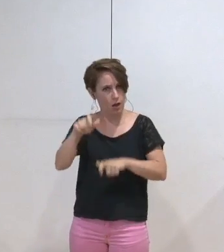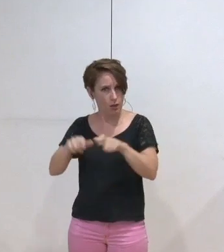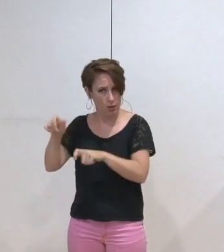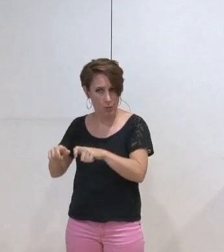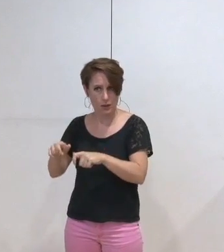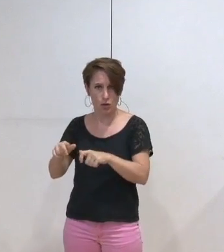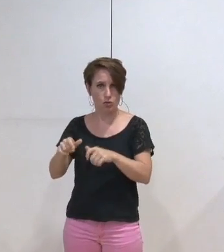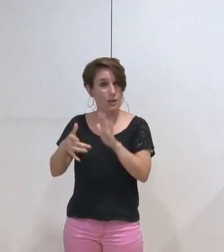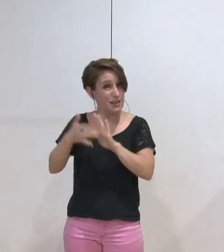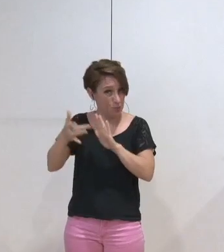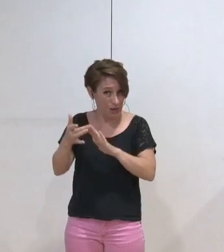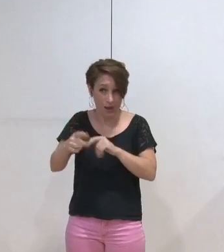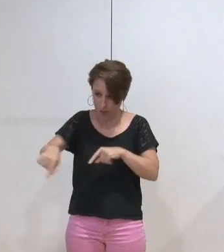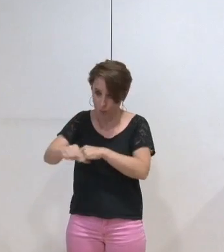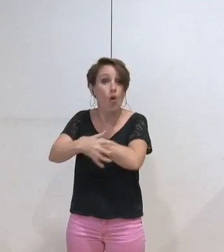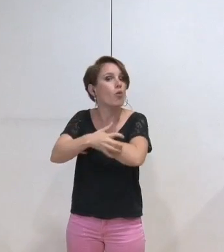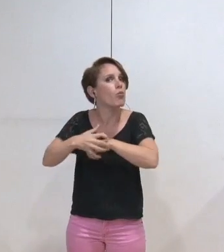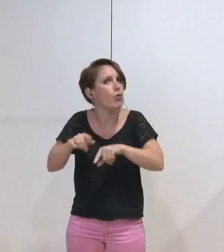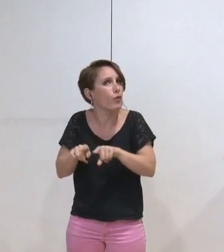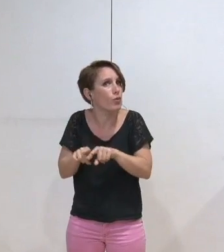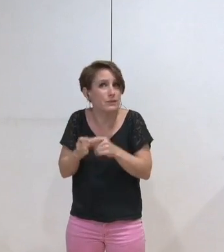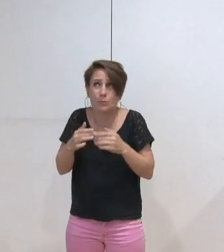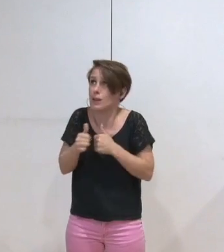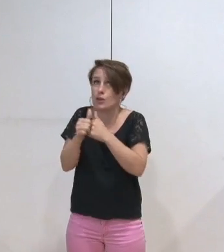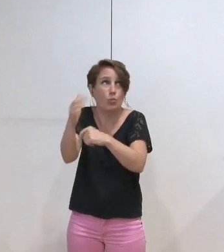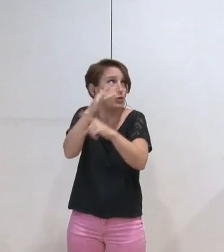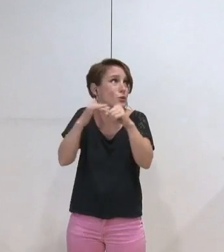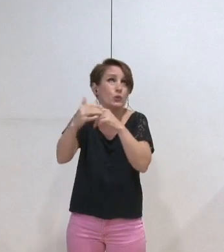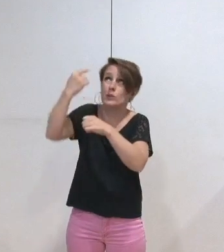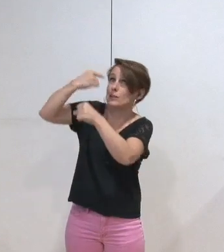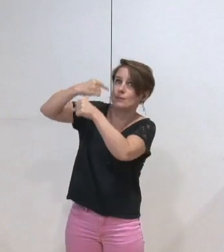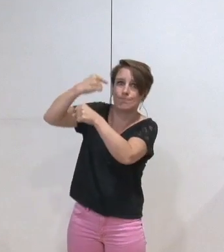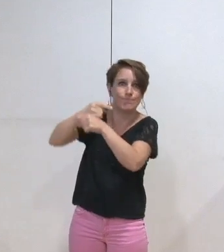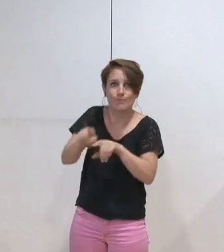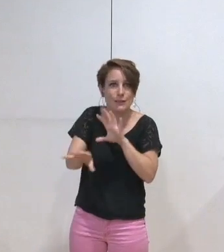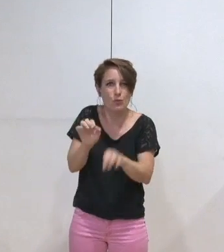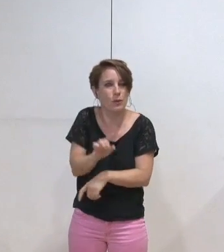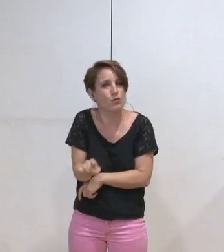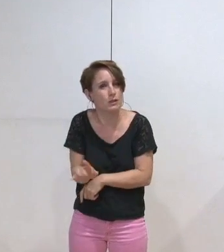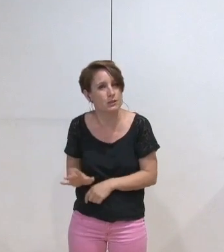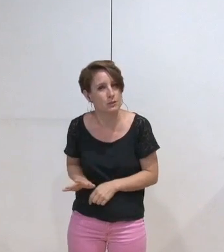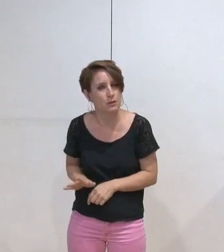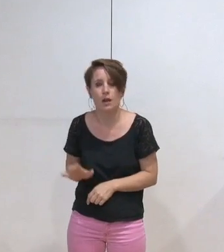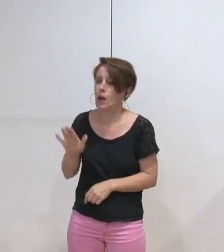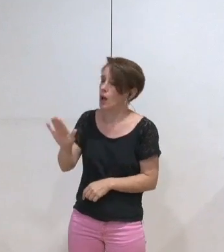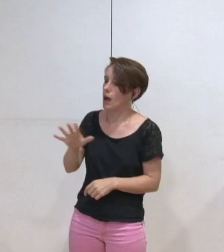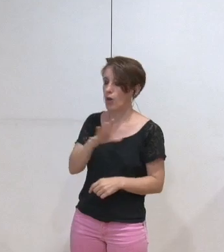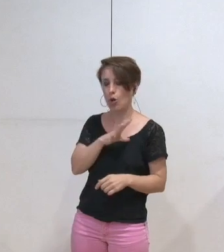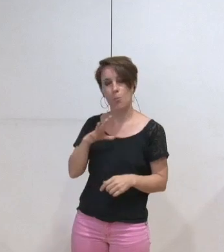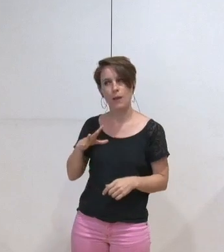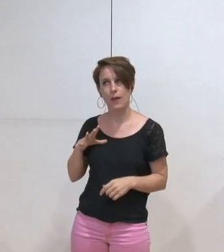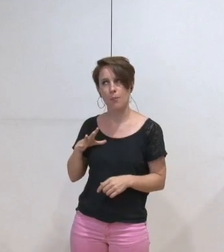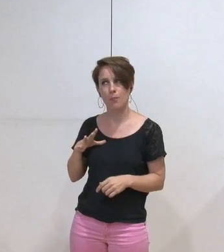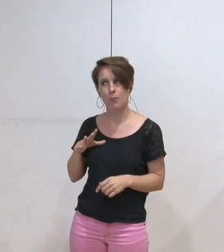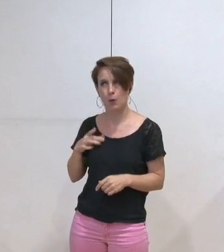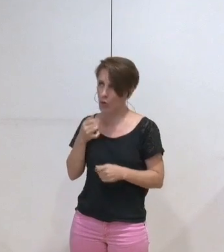pauvreté égard à un modèle de société qui leurait imposé et qu'ils n'ont pas choisi madame vous serez sans doute ravi d'apprendre que je suis un descendant de